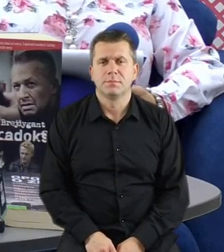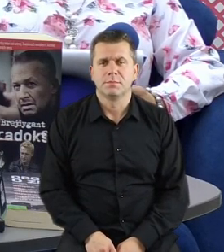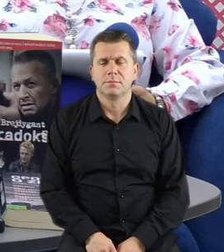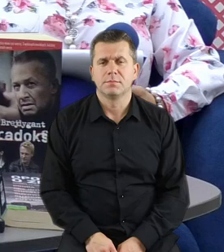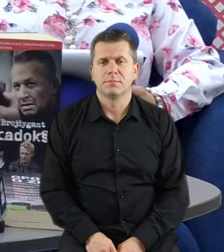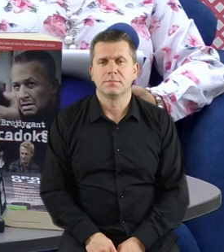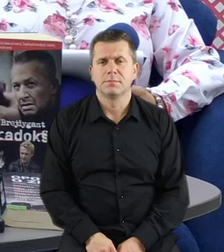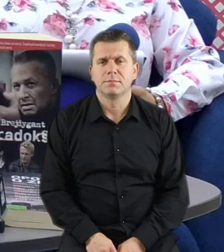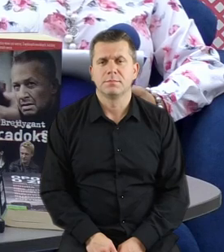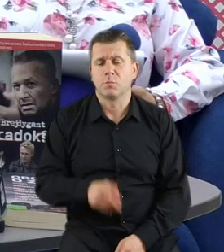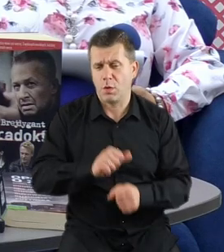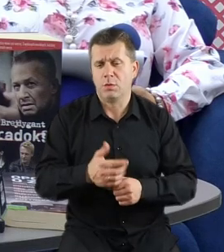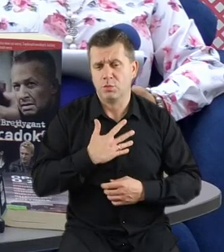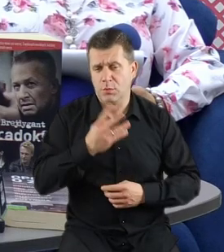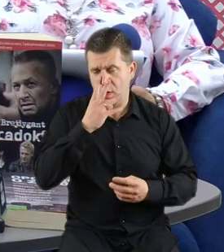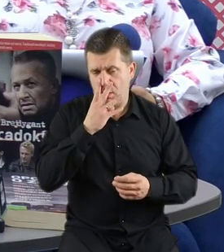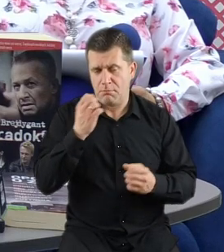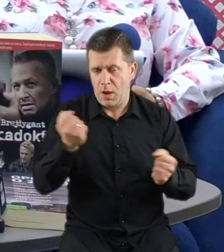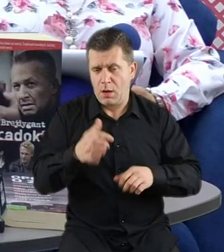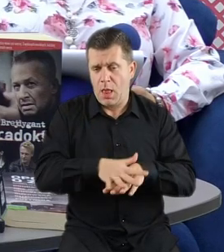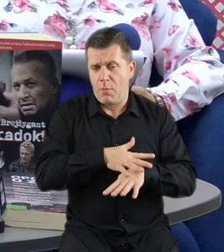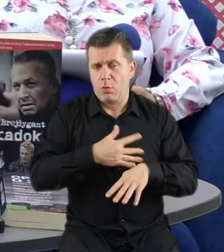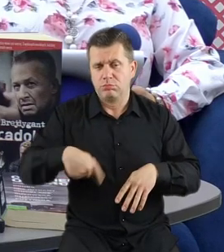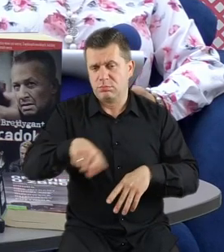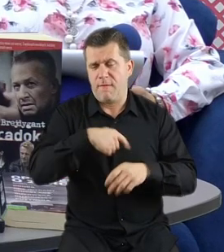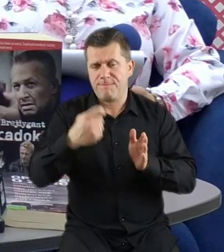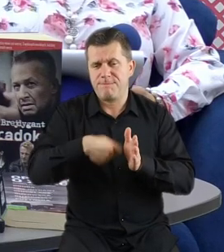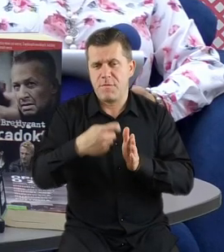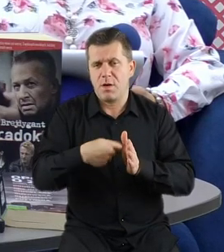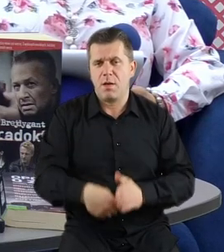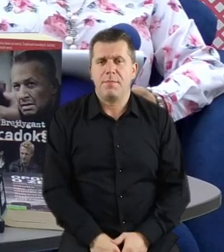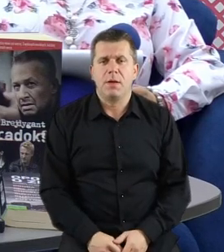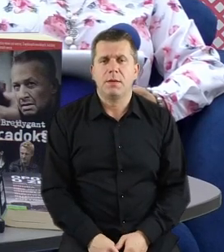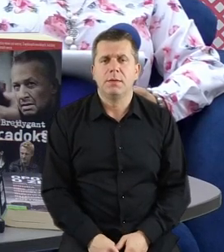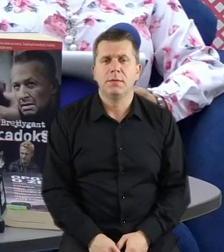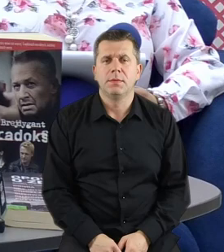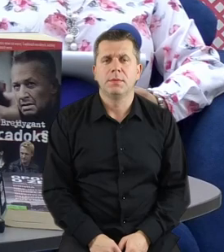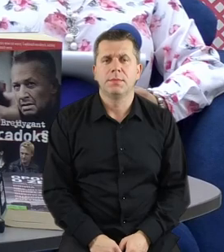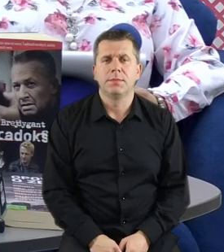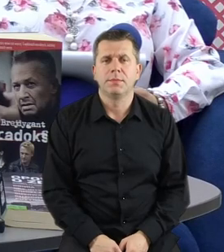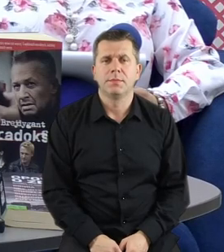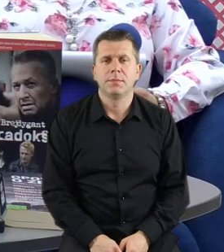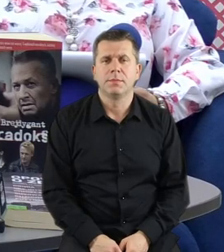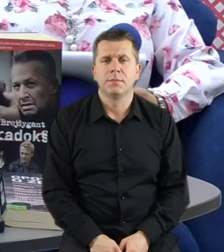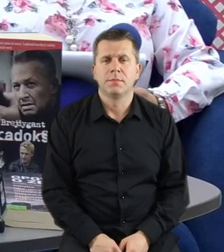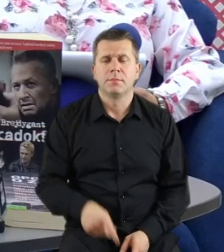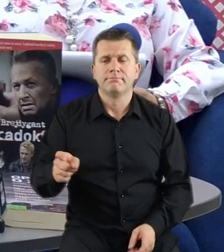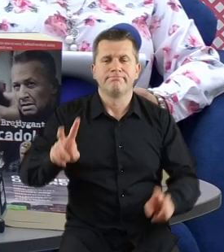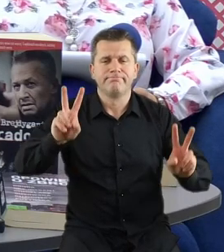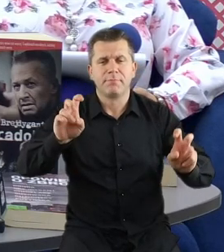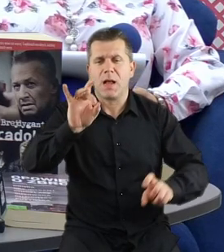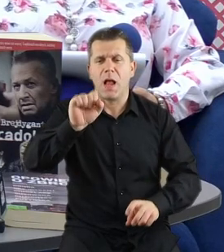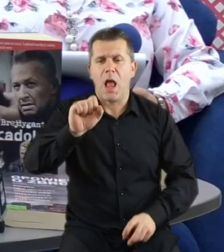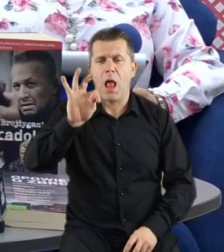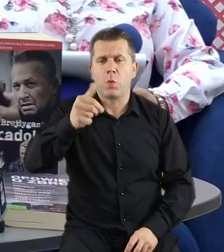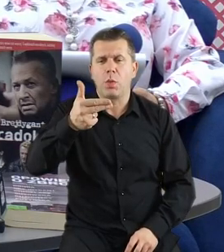mi się, poruszający film. Zresztą Palimpsest też coś ma w sobie, tylko no jest gatunkowy,